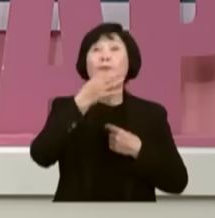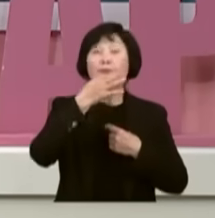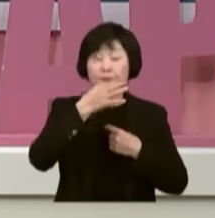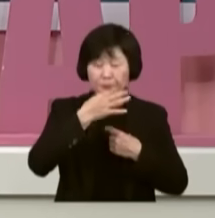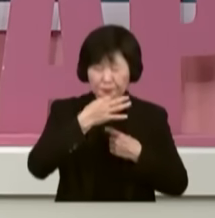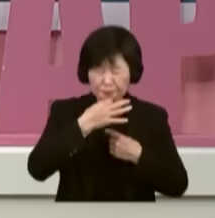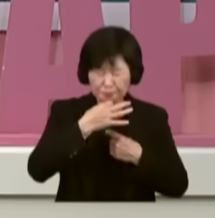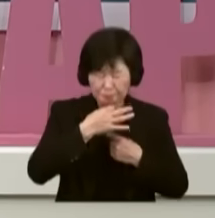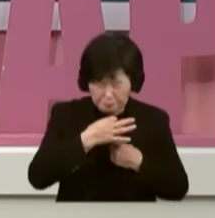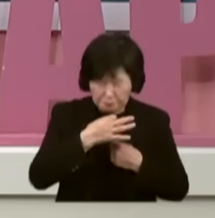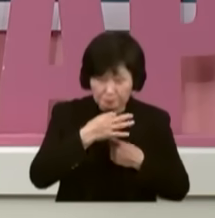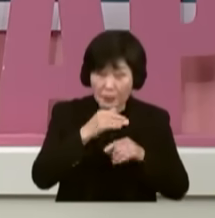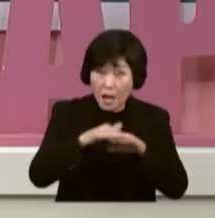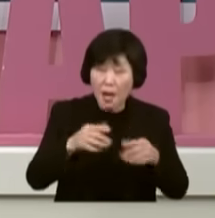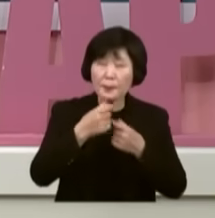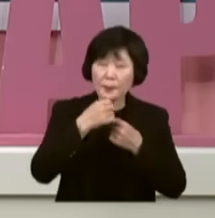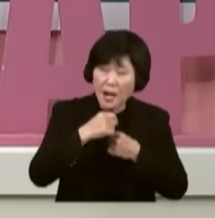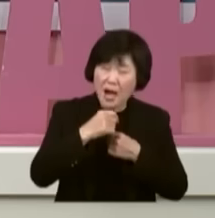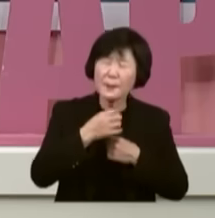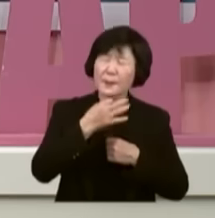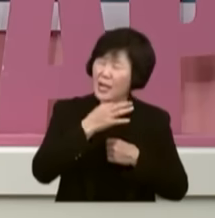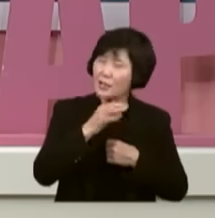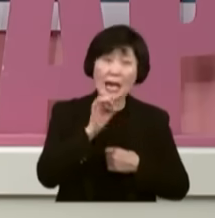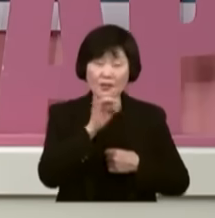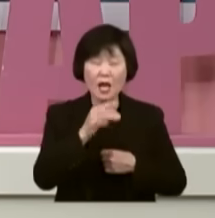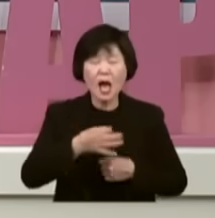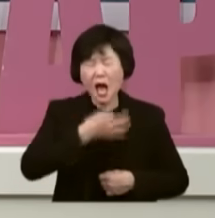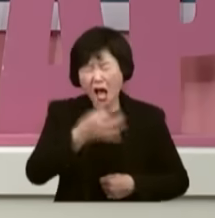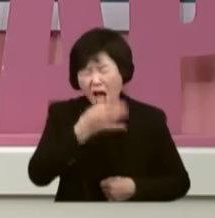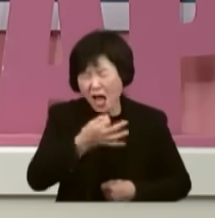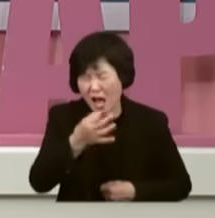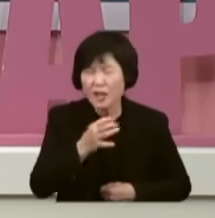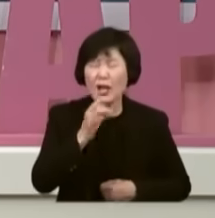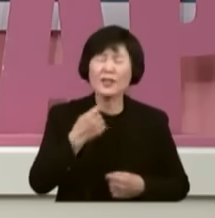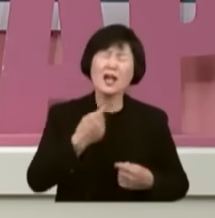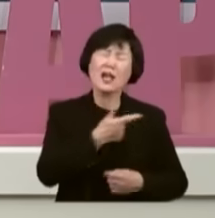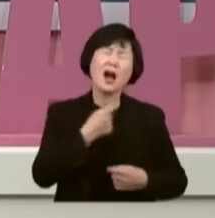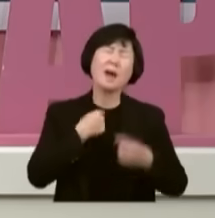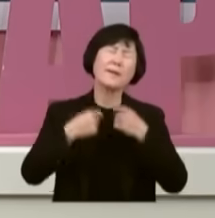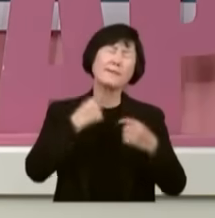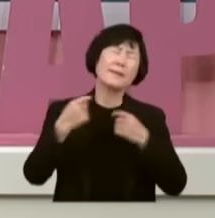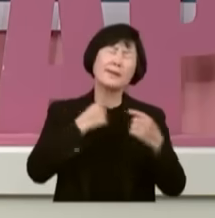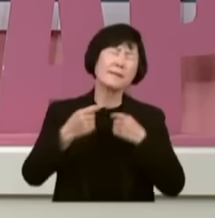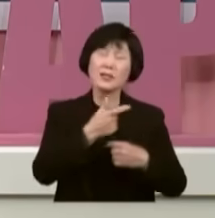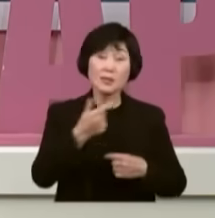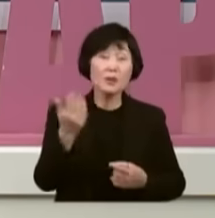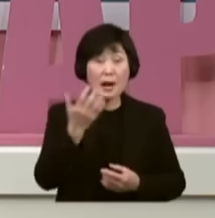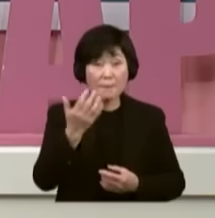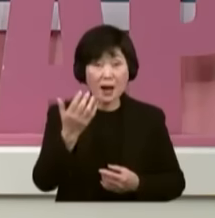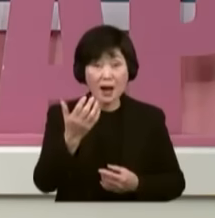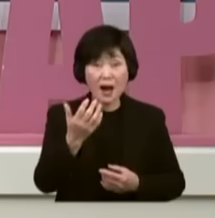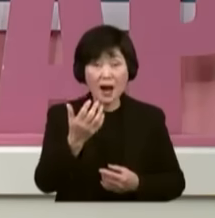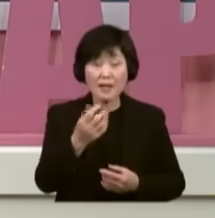통증을 해소하려고 침을 삼켜도 안 되고 막 어쩔 줄 모르면서 기침을 해도 안 되고 그러니까 나도 모르게 이 들고 있던 걸 그 재떨이 그